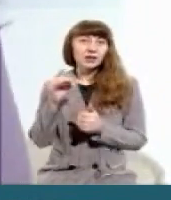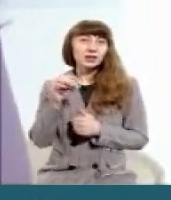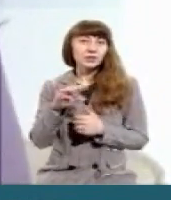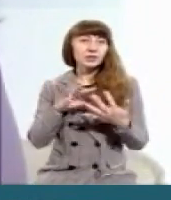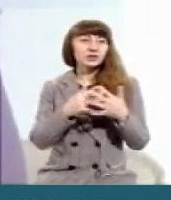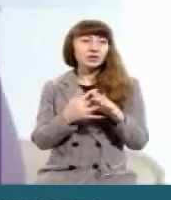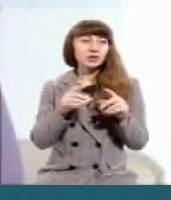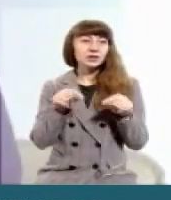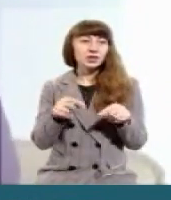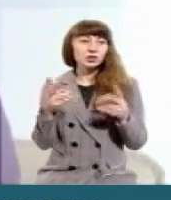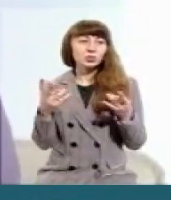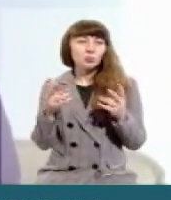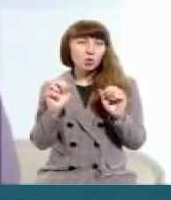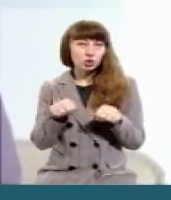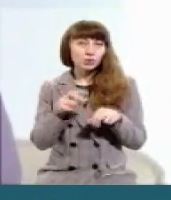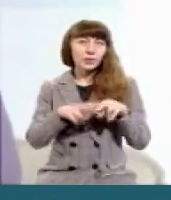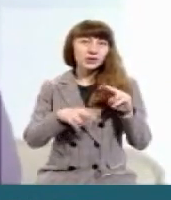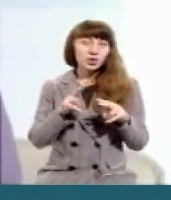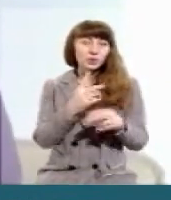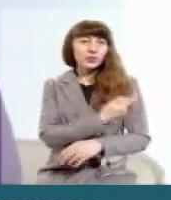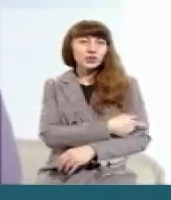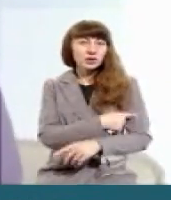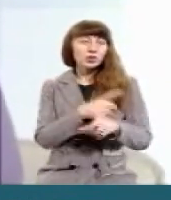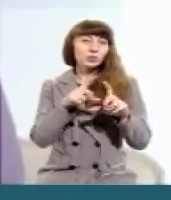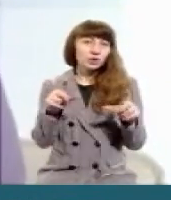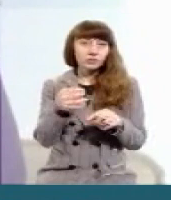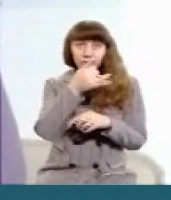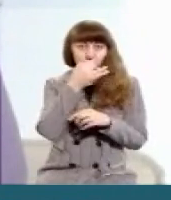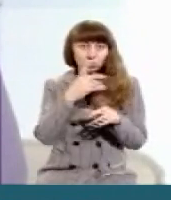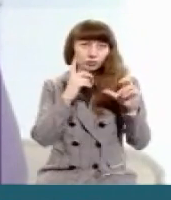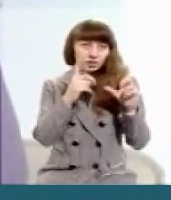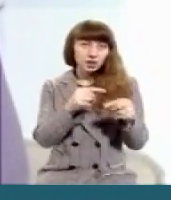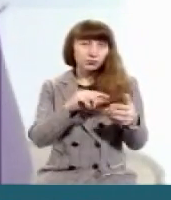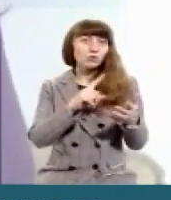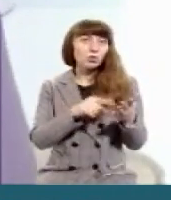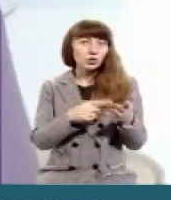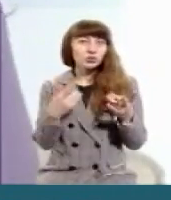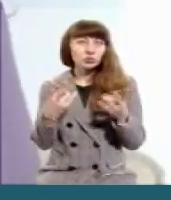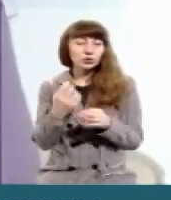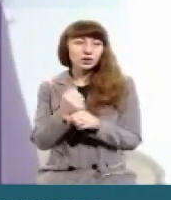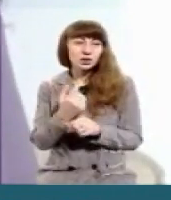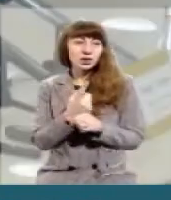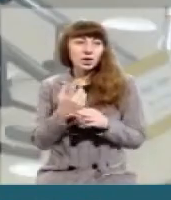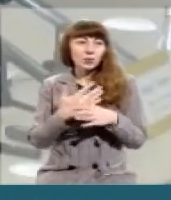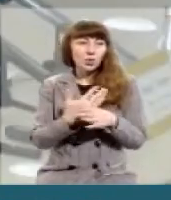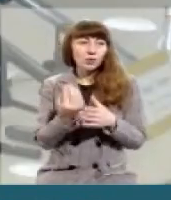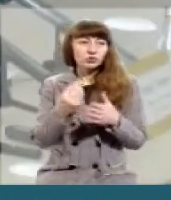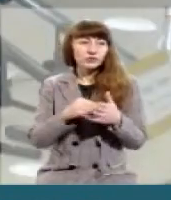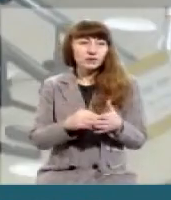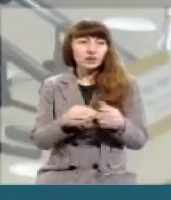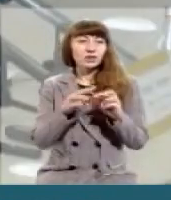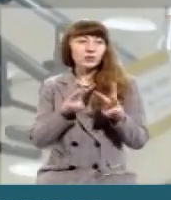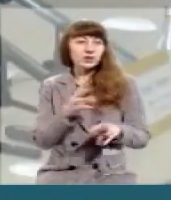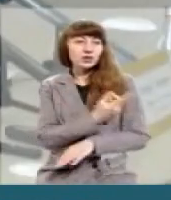села. Здесь нужно построить медпункт, ведь сельчанам неудобно каждый раз ездить в город. Нужно сделать это с помощью инвесторов. Далее